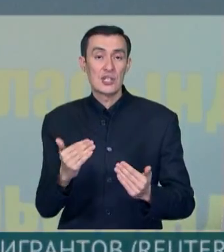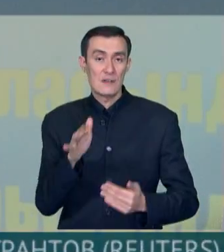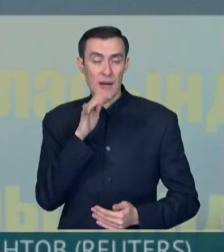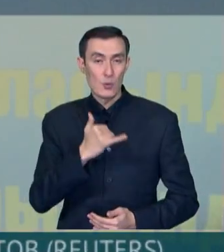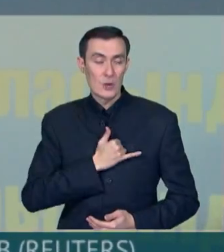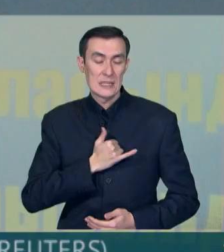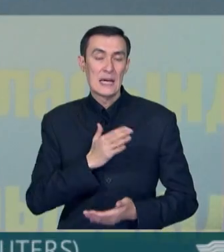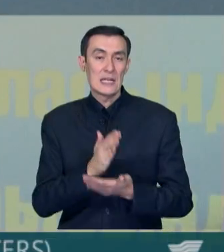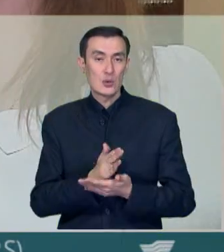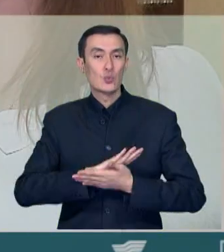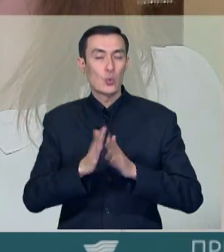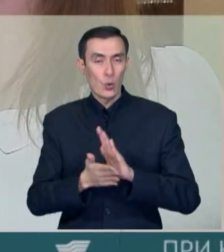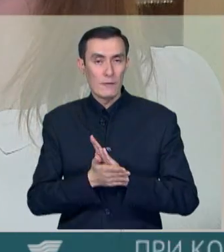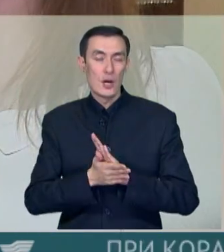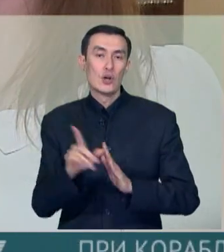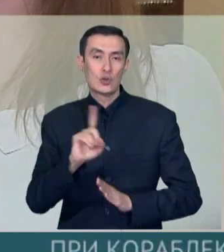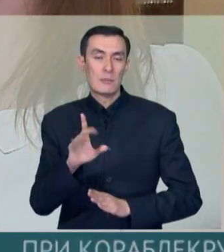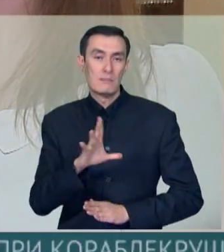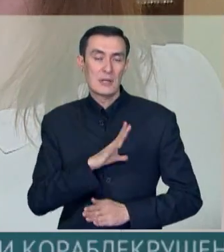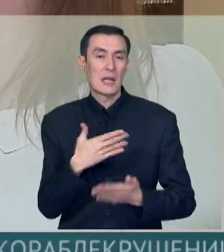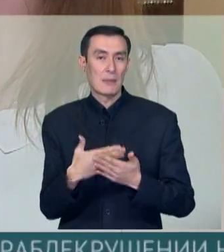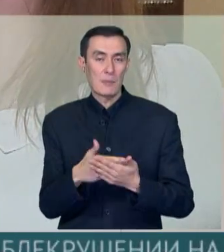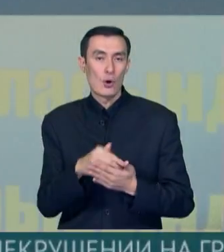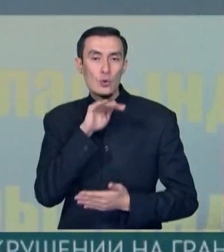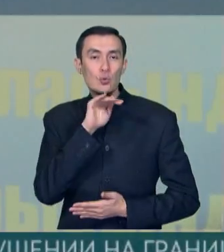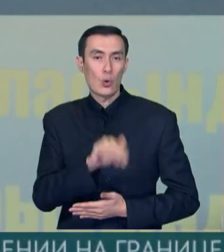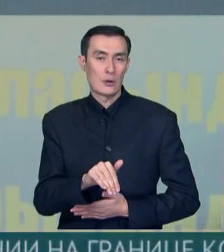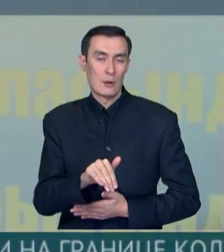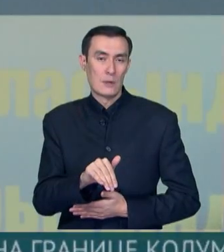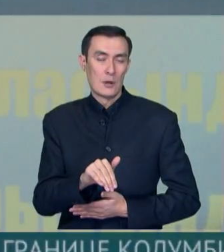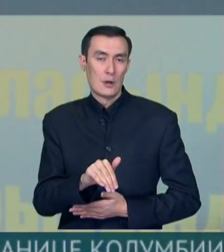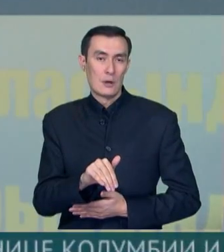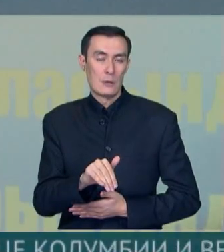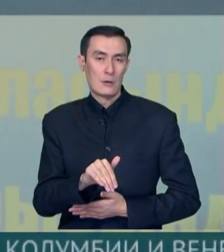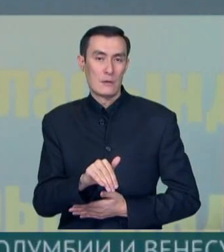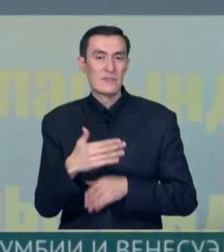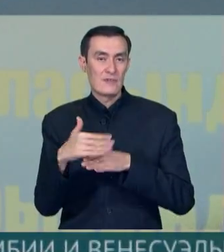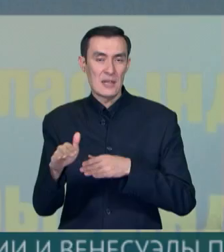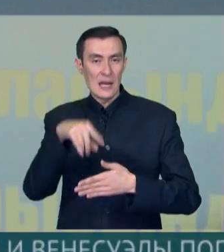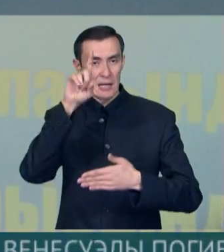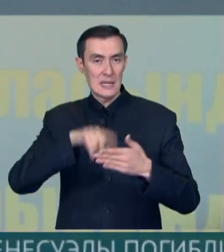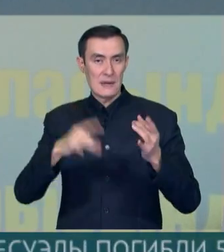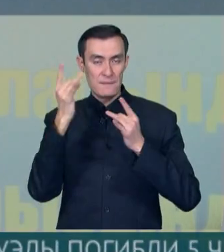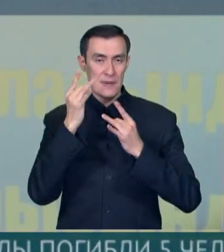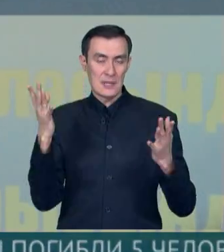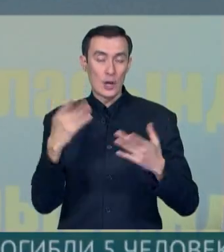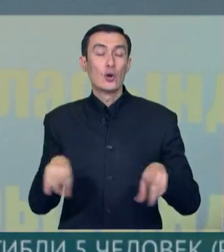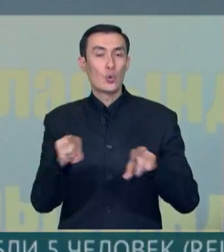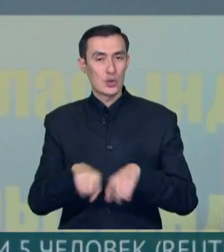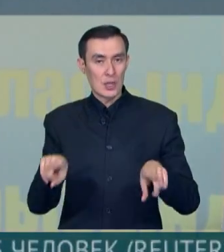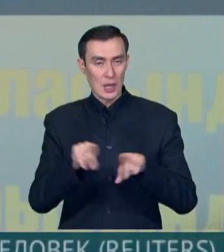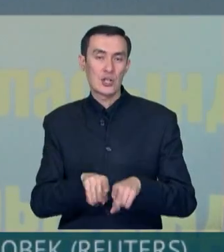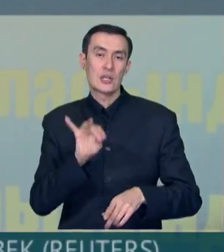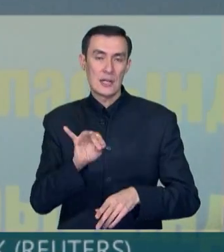нас есть все условия, чтобы можно стать, например, доктором, PhD-доктором в сфере религиоведения. Точно так же